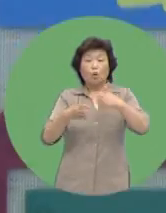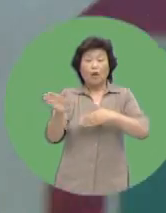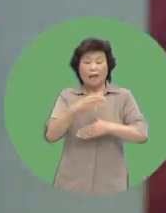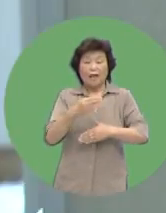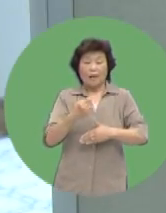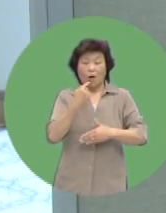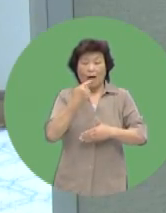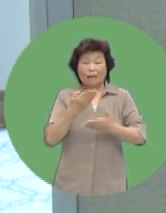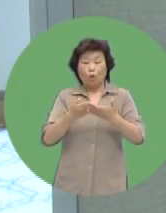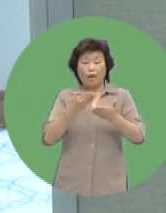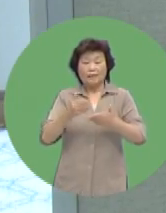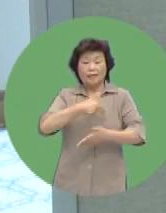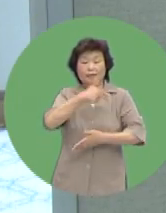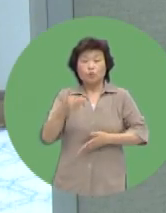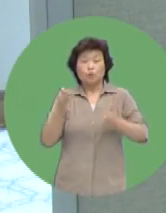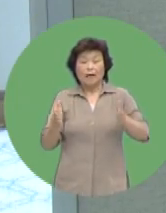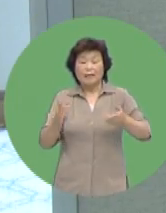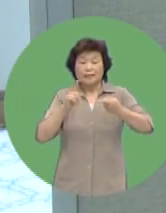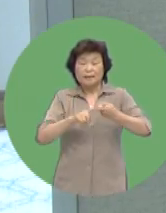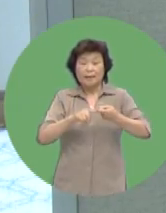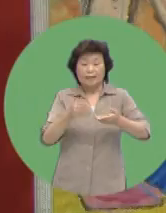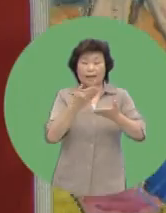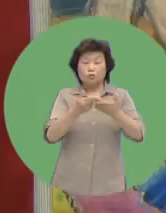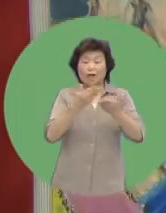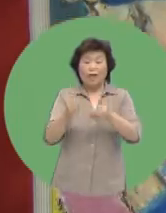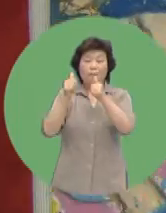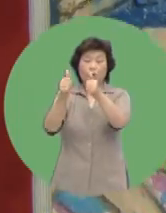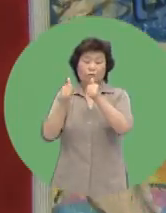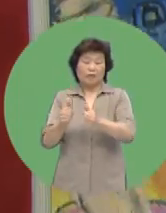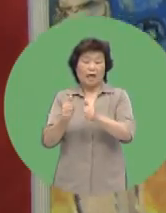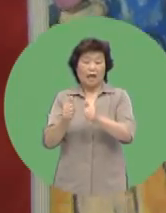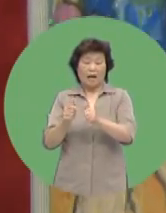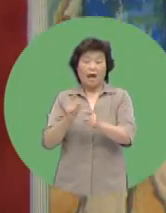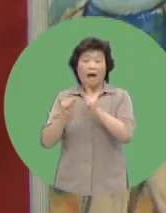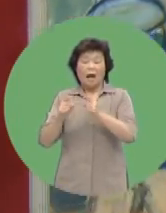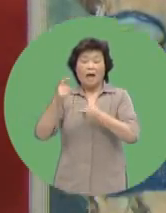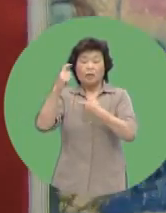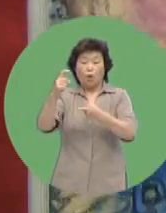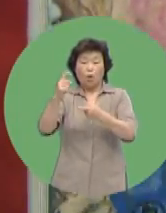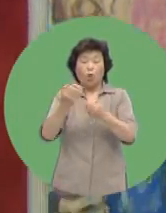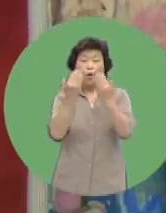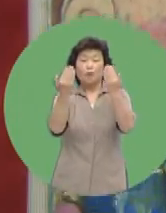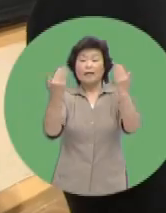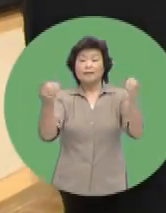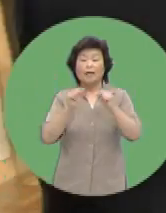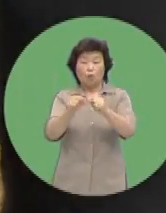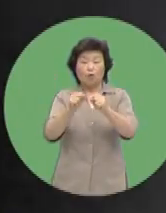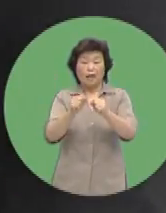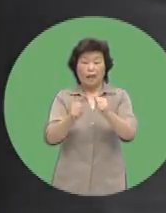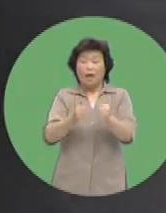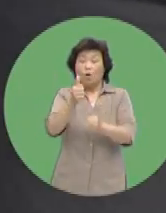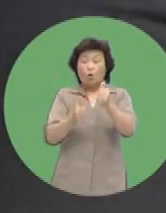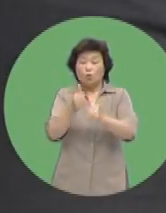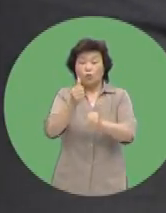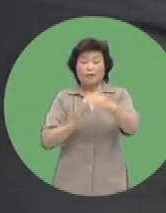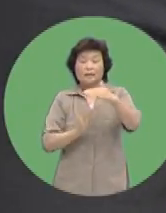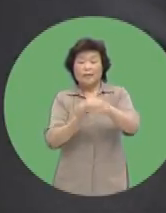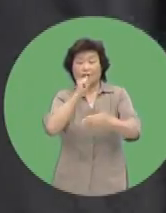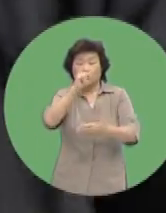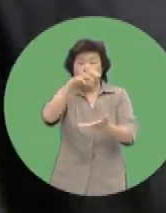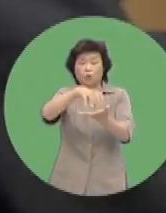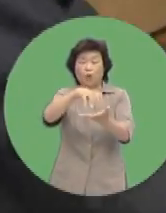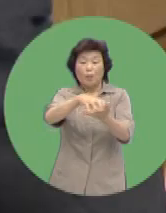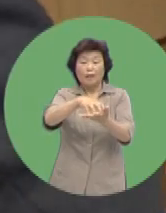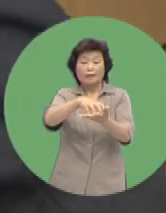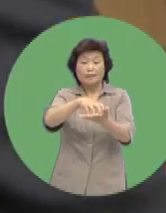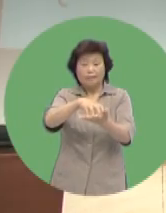の歯の衛生週間にちなんだ図画やポスター、標語の展示が行われ、コンクールで最優秀賞を取った小